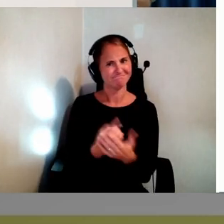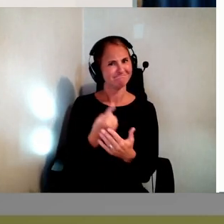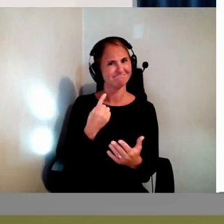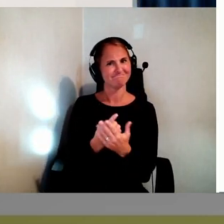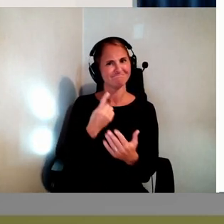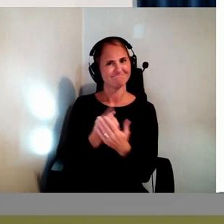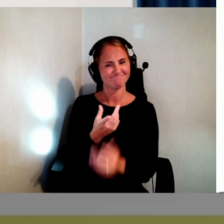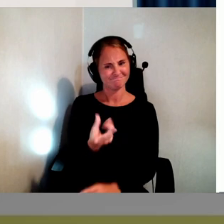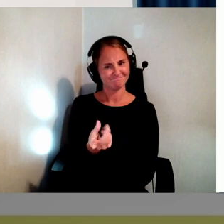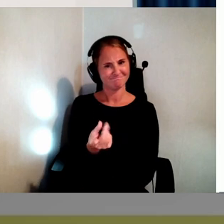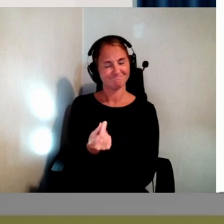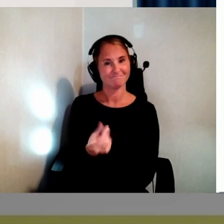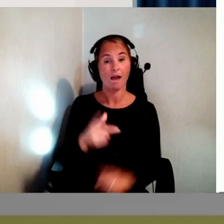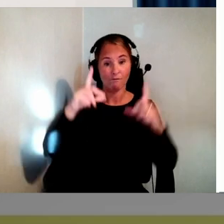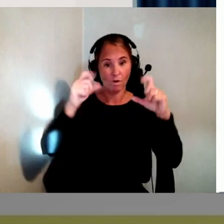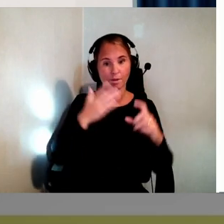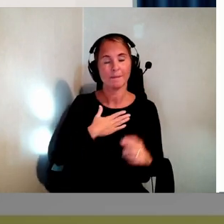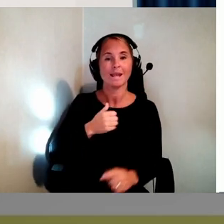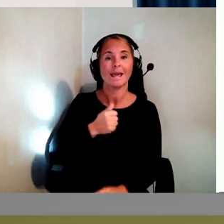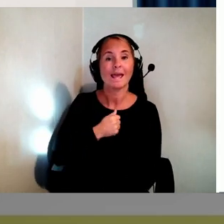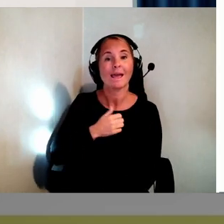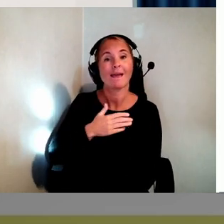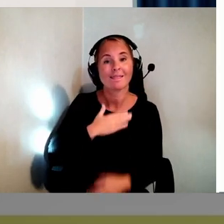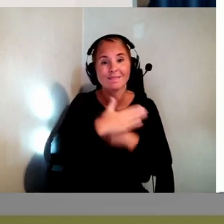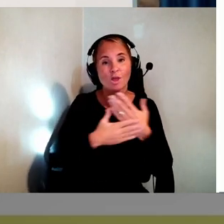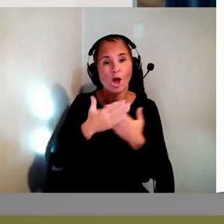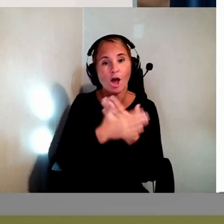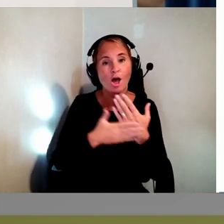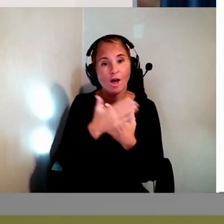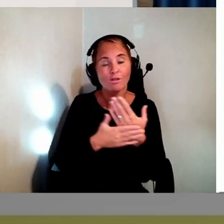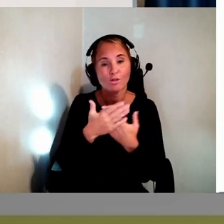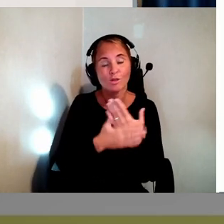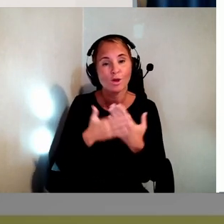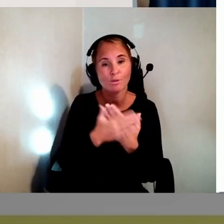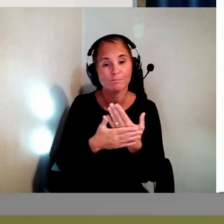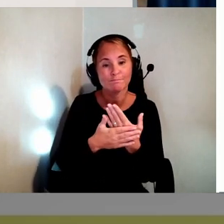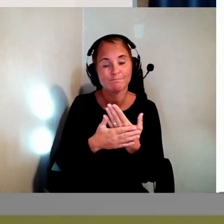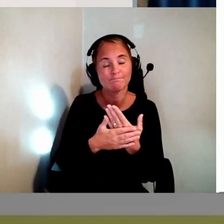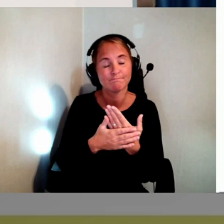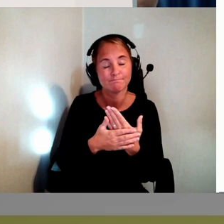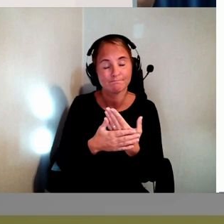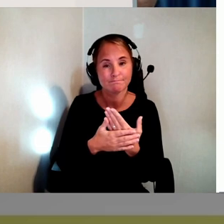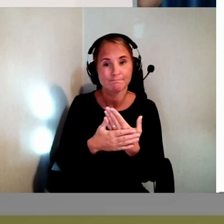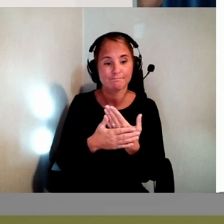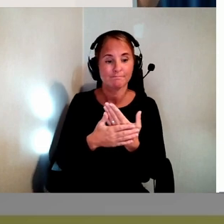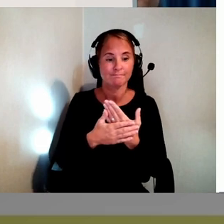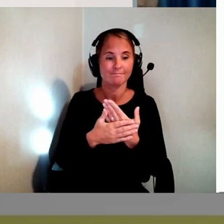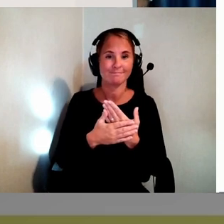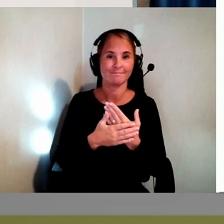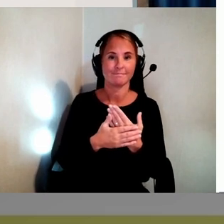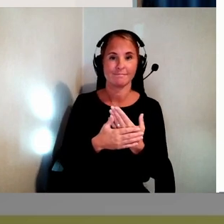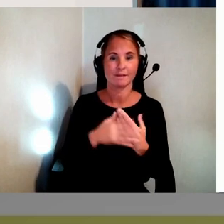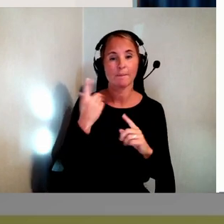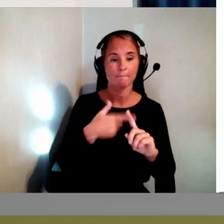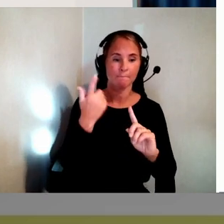eh foto av min egen dator och om vi börjar då med det här att man ska kunna hitta uppfatta